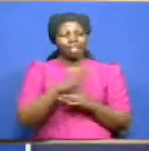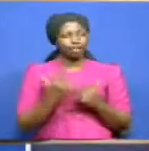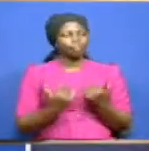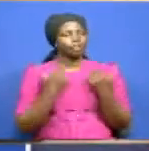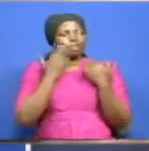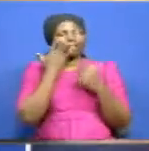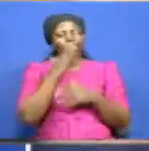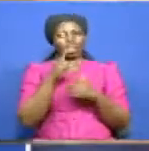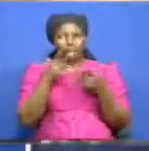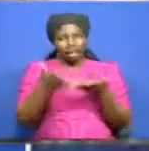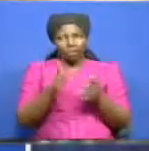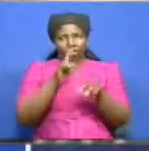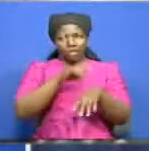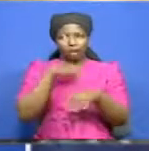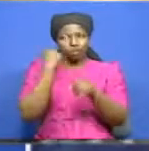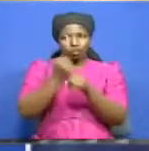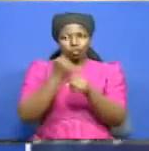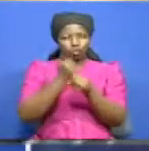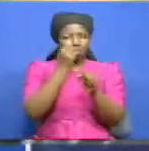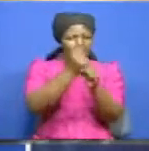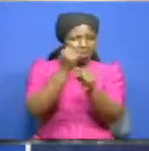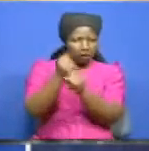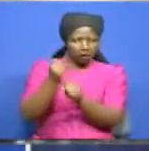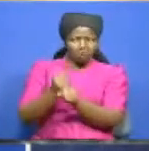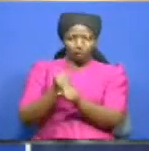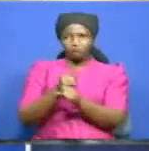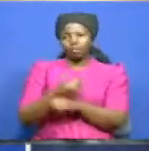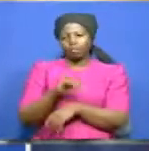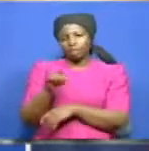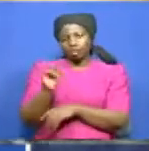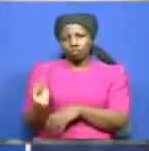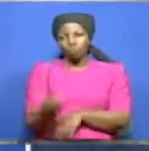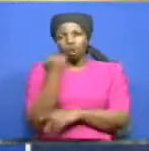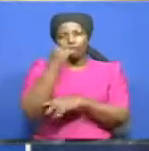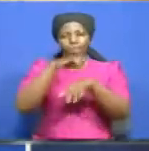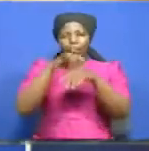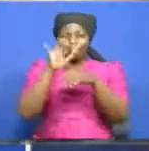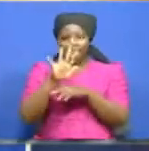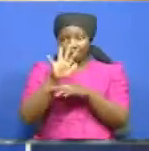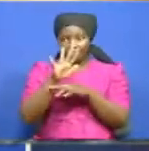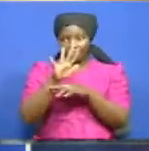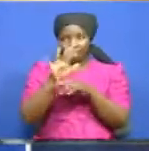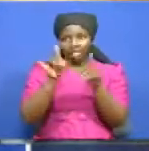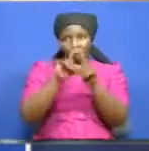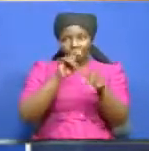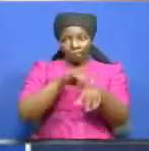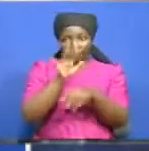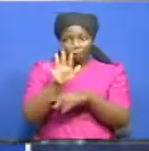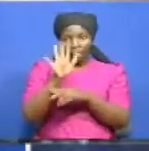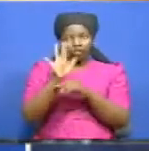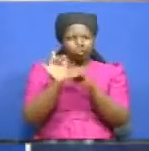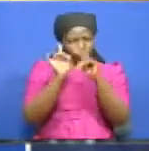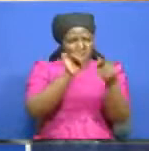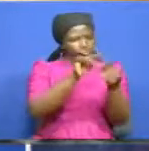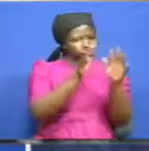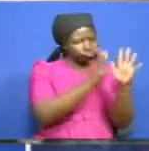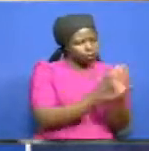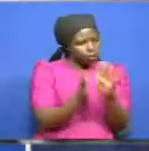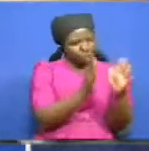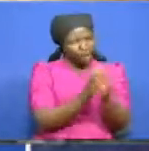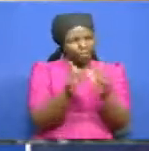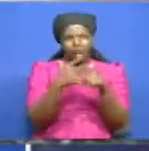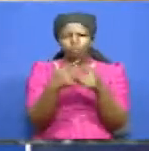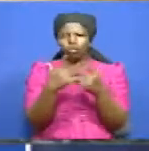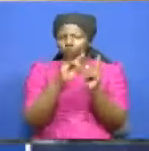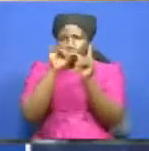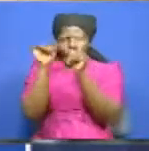now to embark on chores. Inabidi umeamka saa 11, hata saa 11 unakuja unajitayarisha, alafu